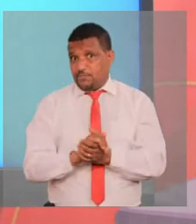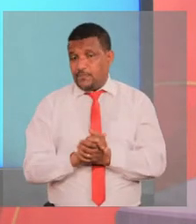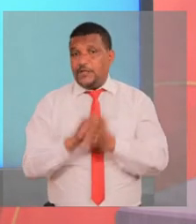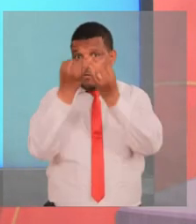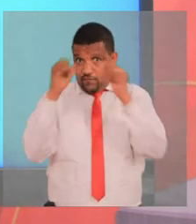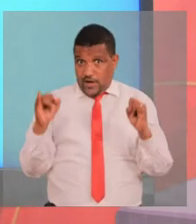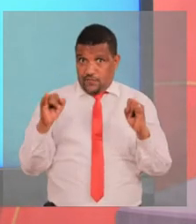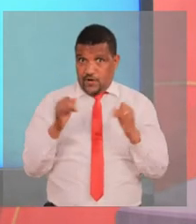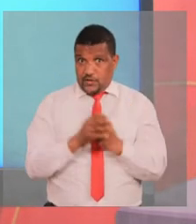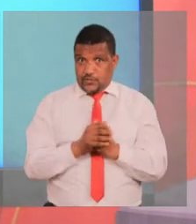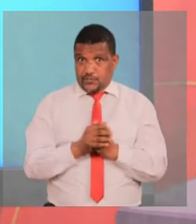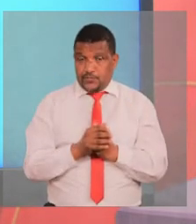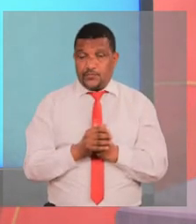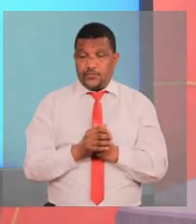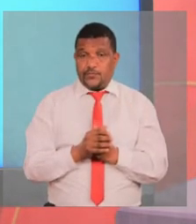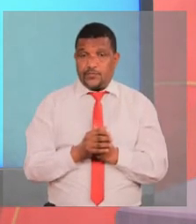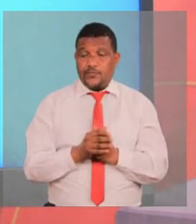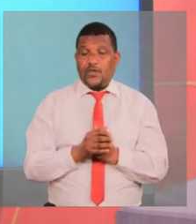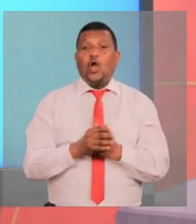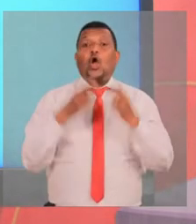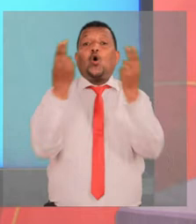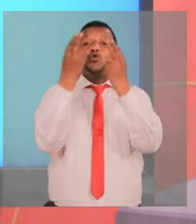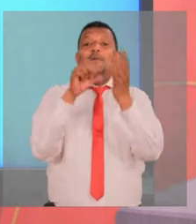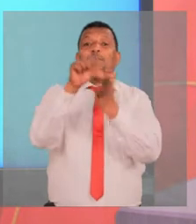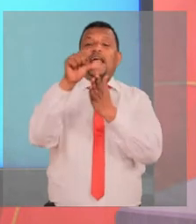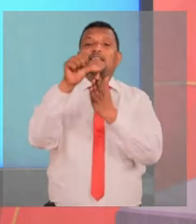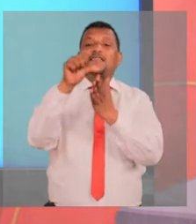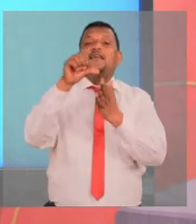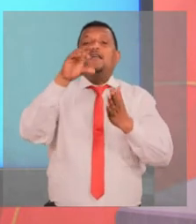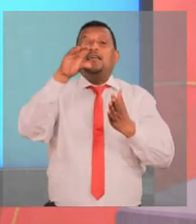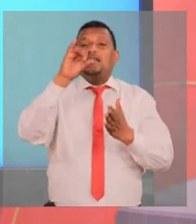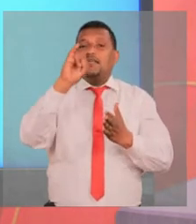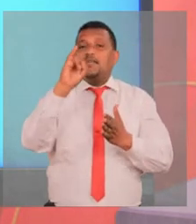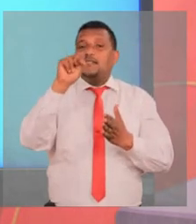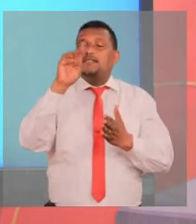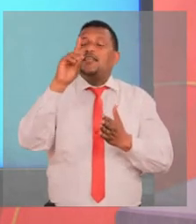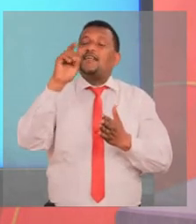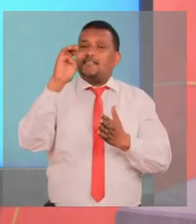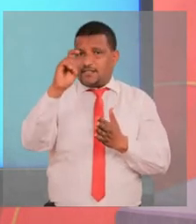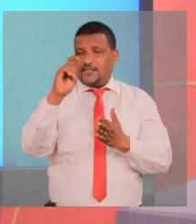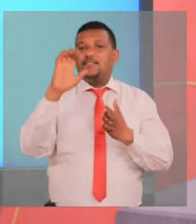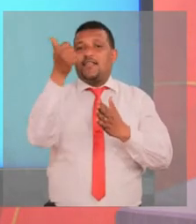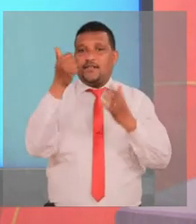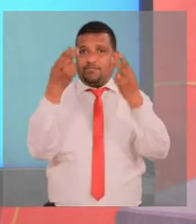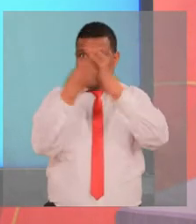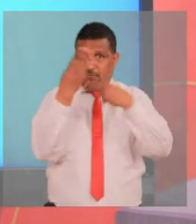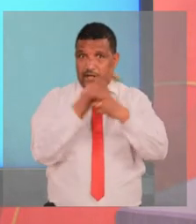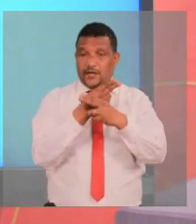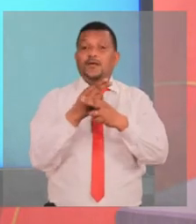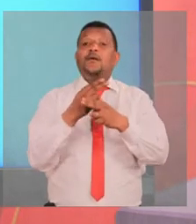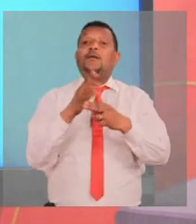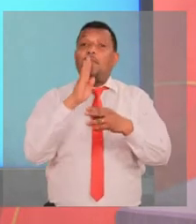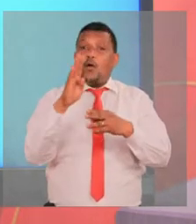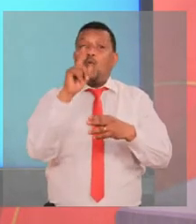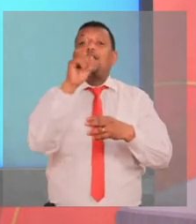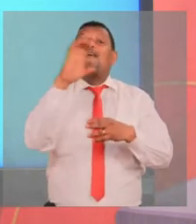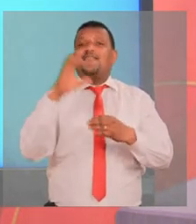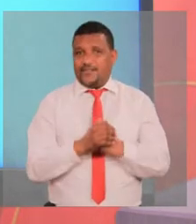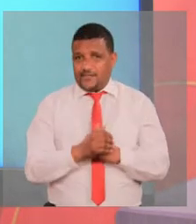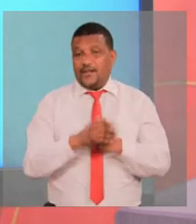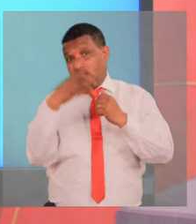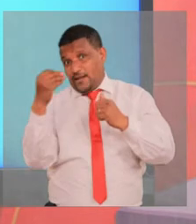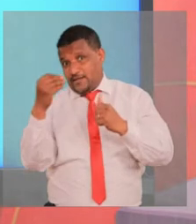मेरा डिवाइस बाइक दबा दो चम्मच प्राइस इंडेक्स इन व्हिच इज थम इन थिस फाइट व्वे